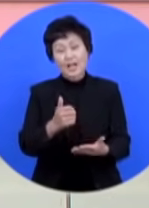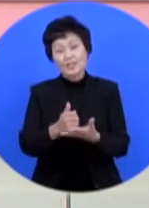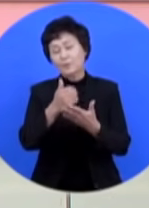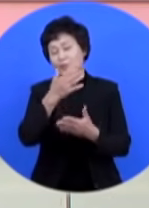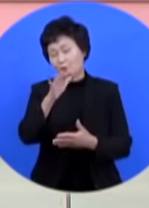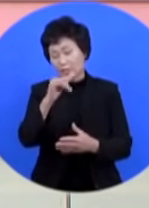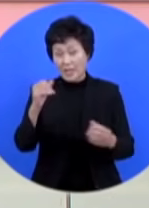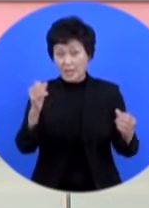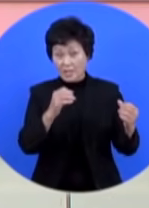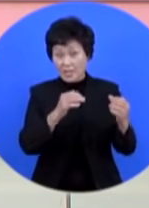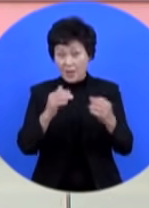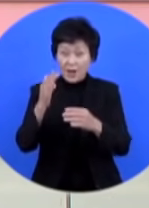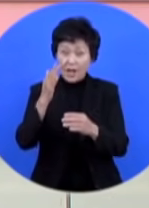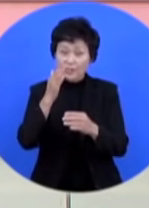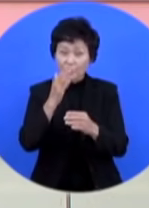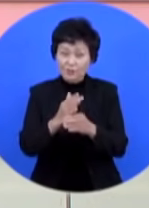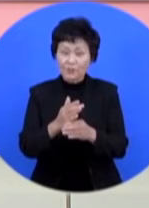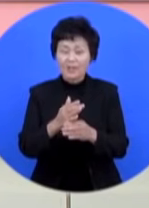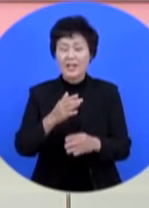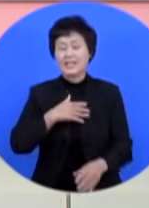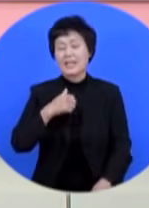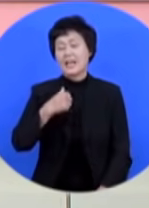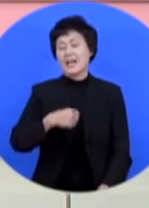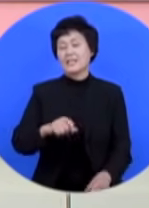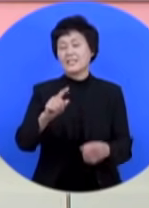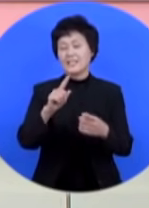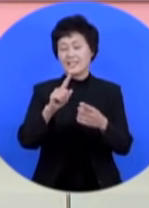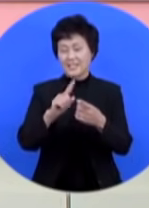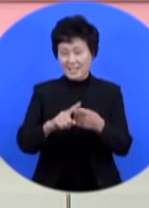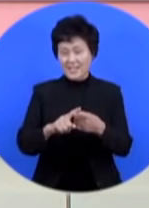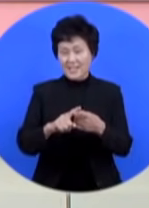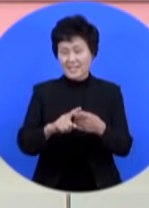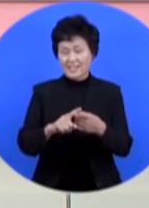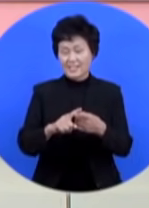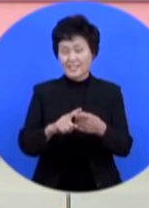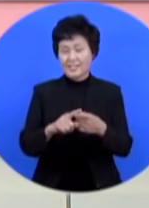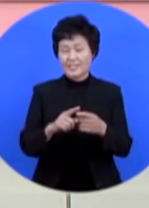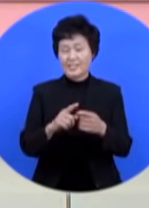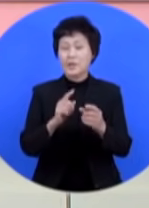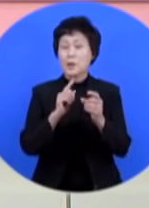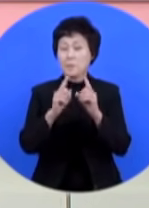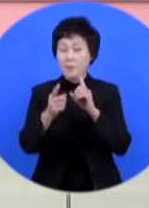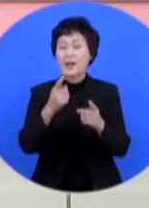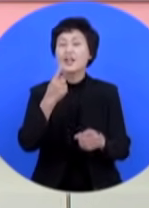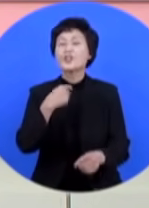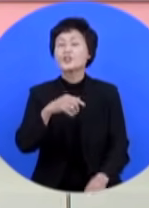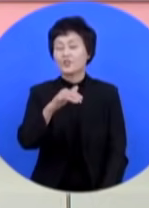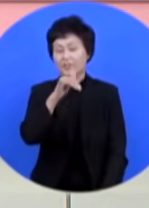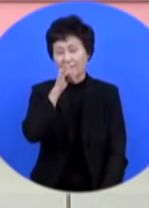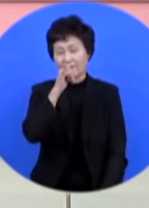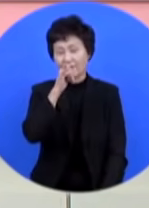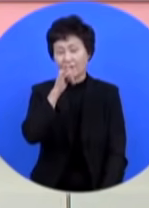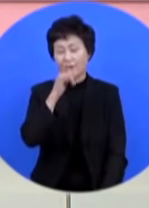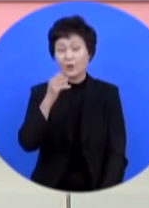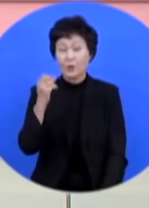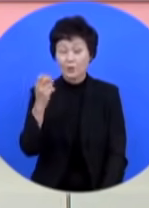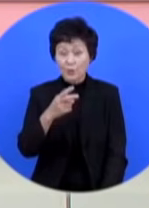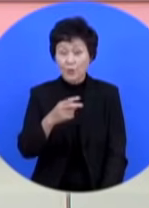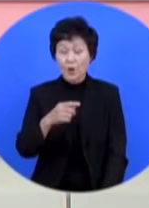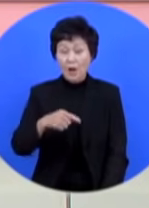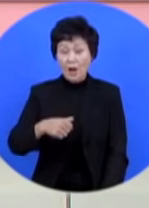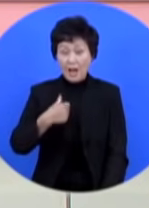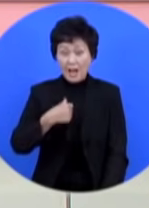아들에 관한 이야기를 짧게 했고 제 아들에 관한 내용이 일부 담겨있는 일어나 빛을